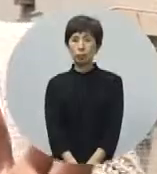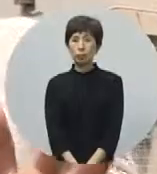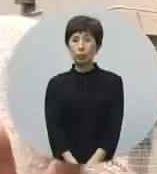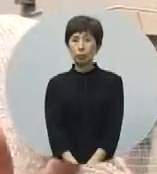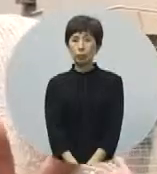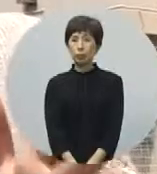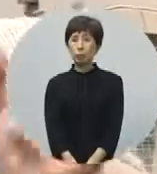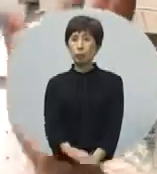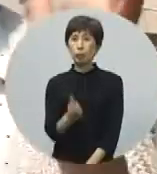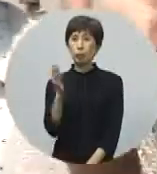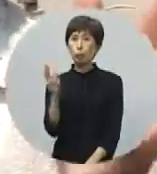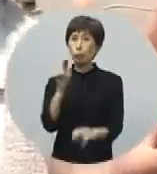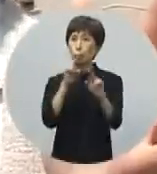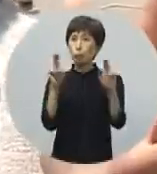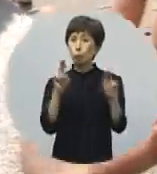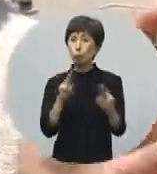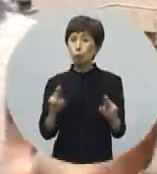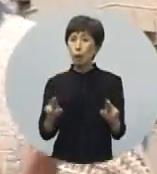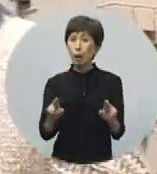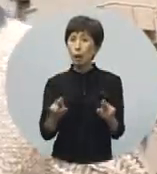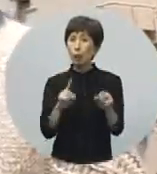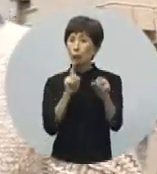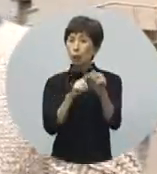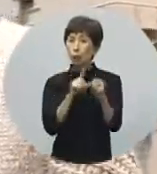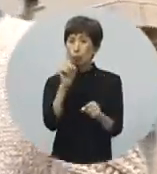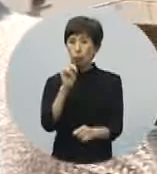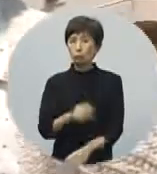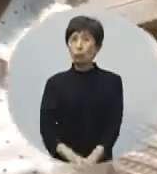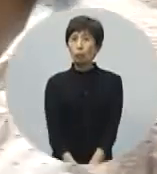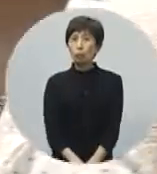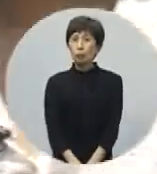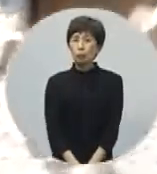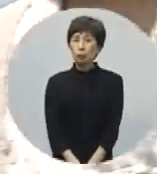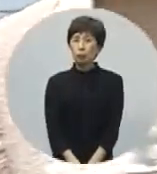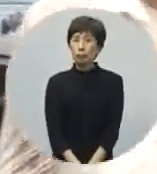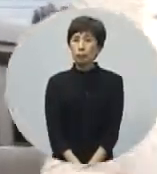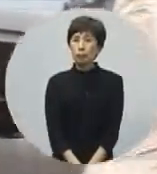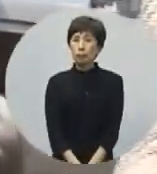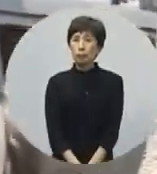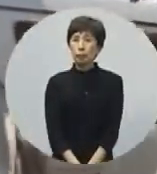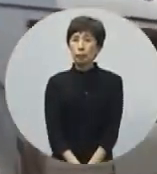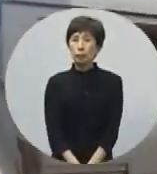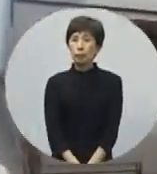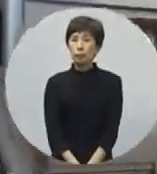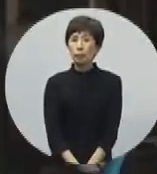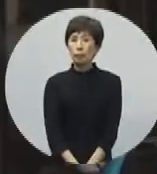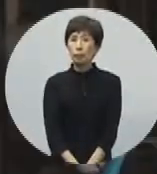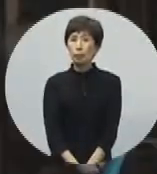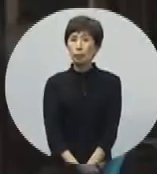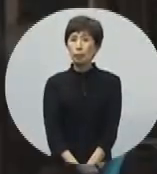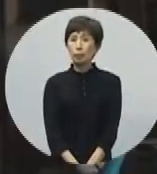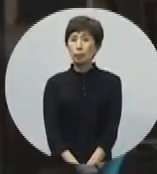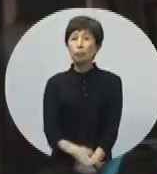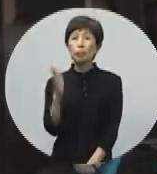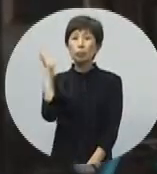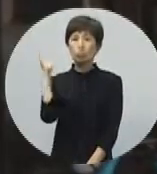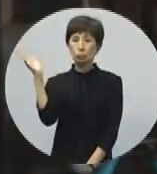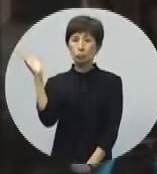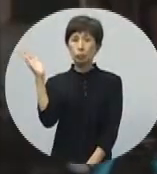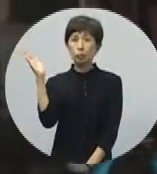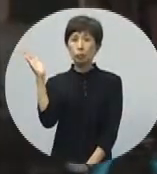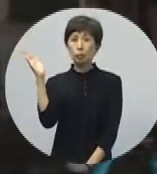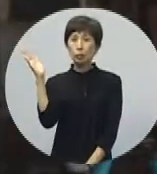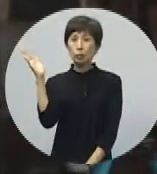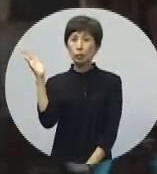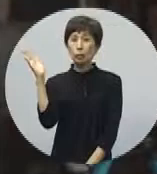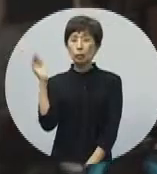この蔵はどういった意図があって作られたものなんですか？ いい質問です、 ね、ありがとうございます で こちらの方が、はい、あ